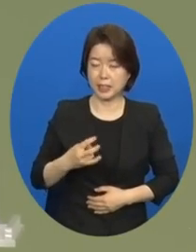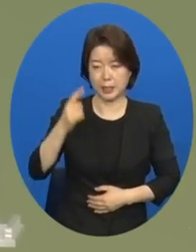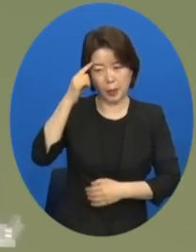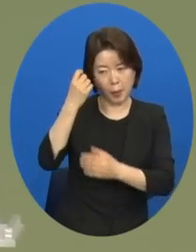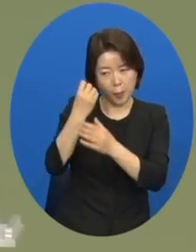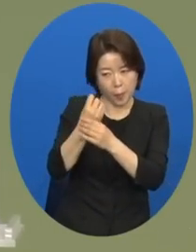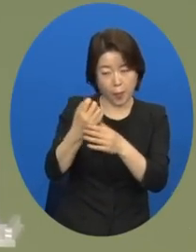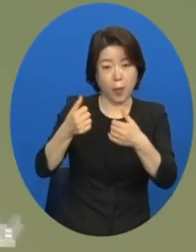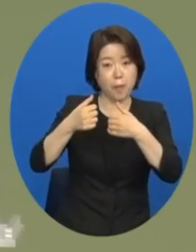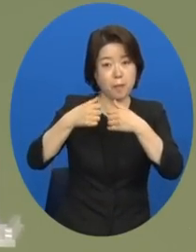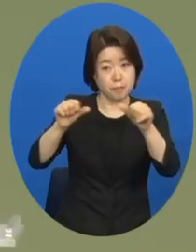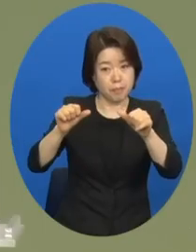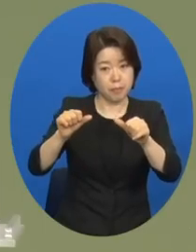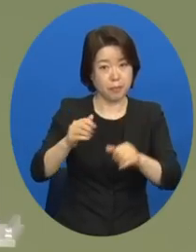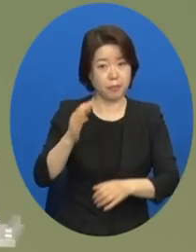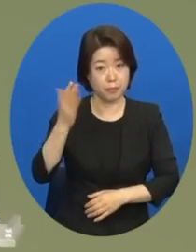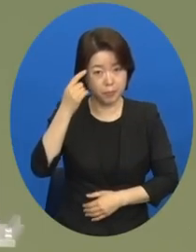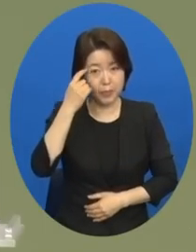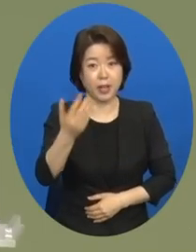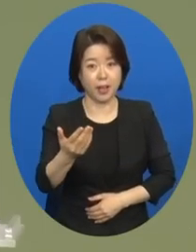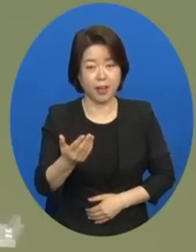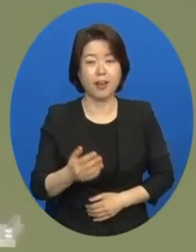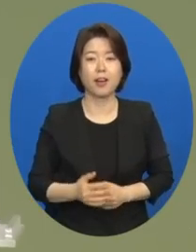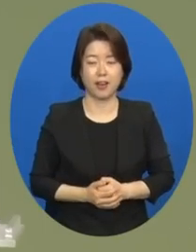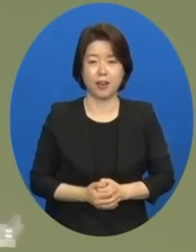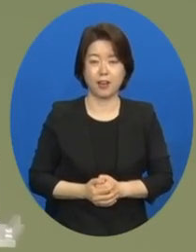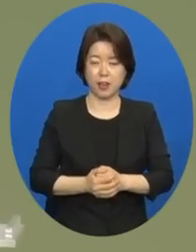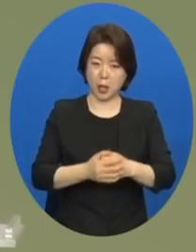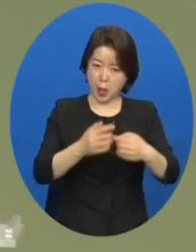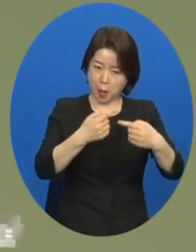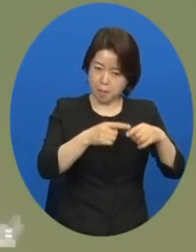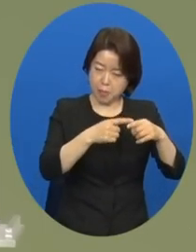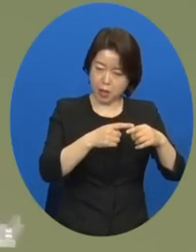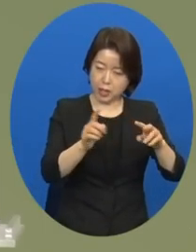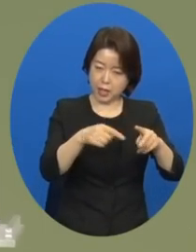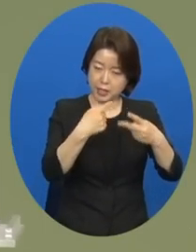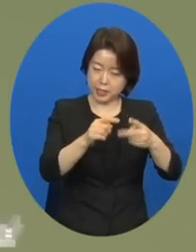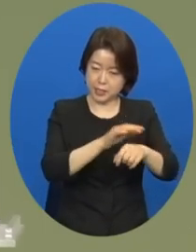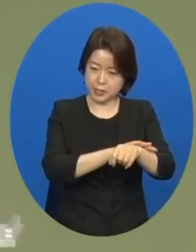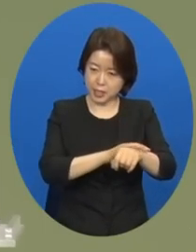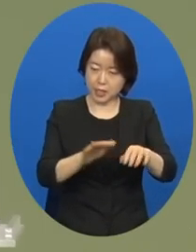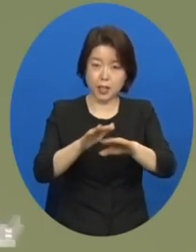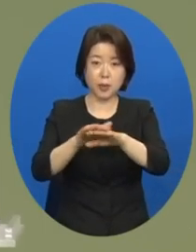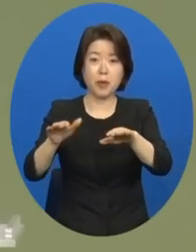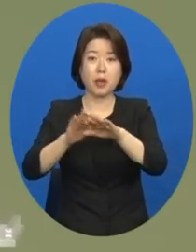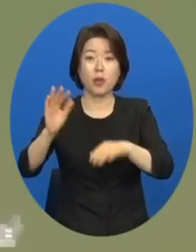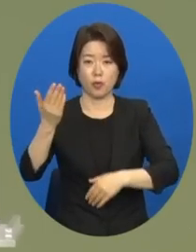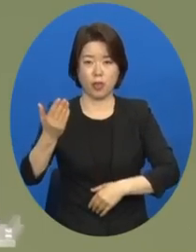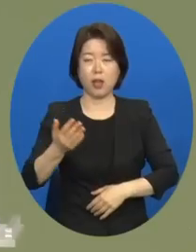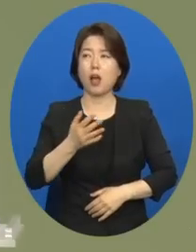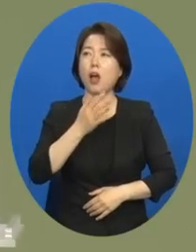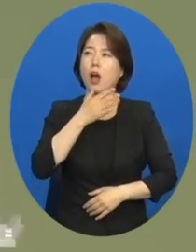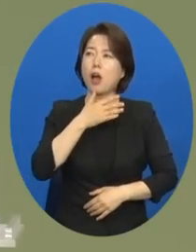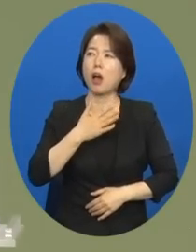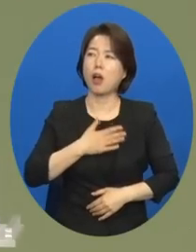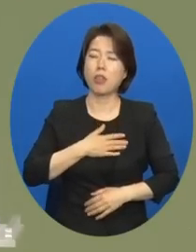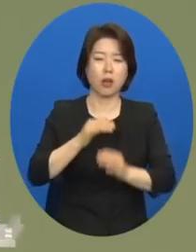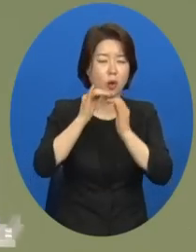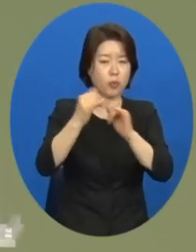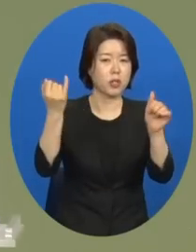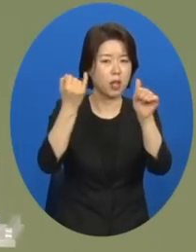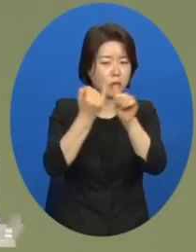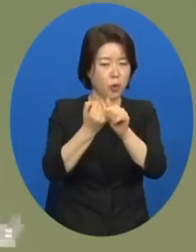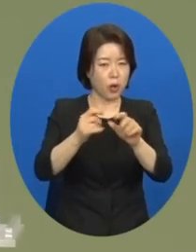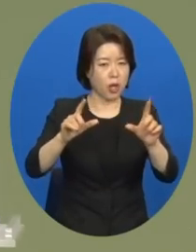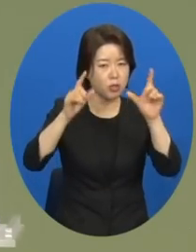고정관념이 깨어졌을까요 해석을 잘해야 해결이 되고 그래야 내가 위대한 결혼에